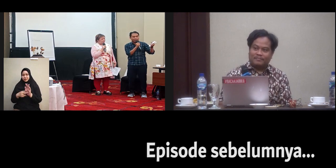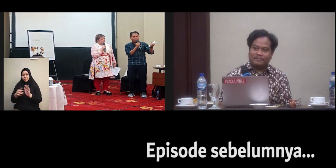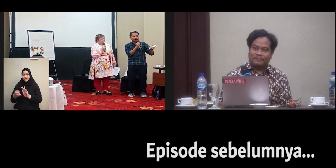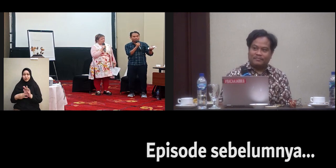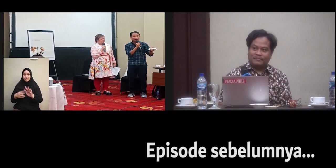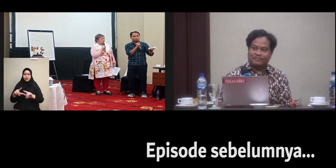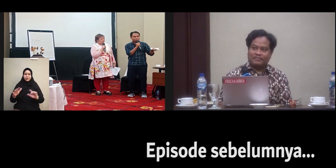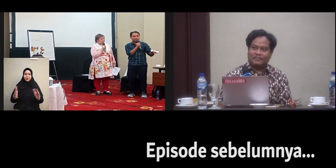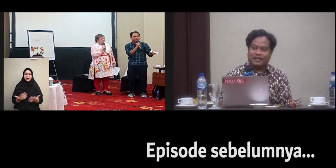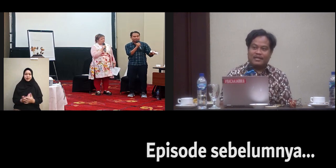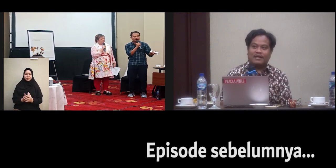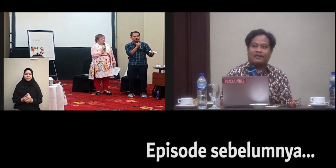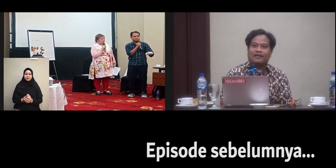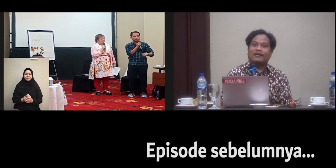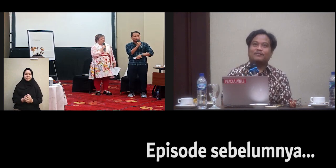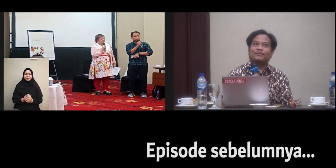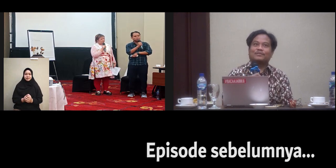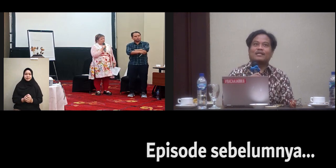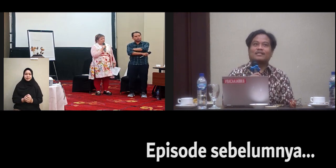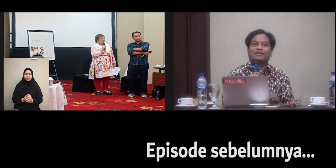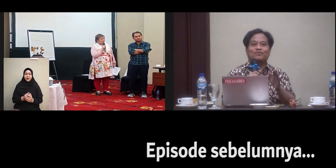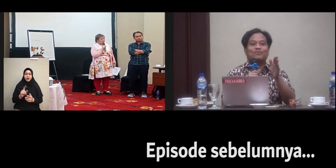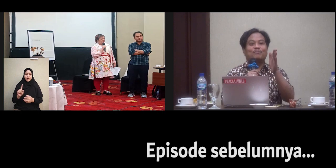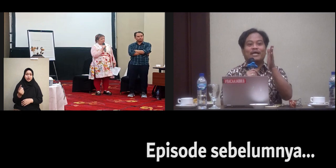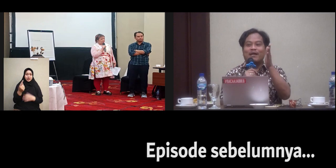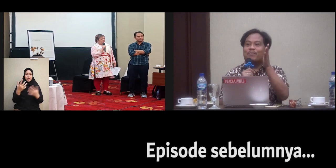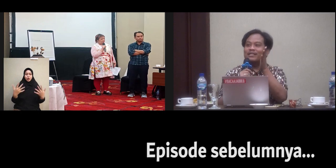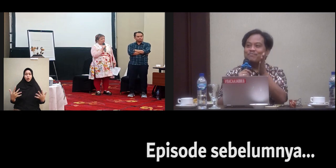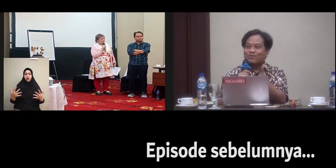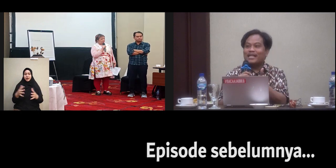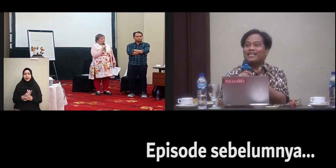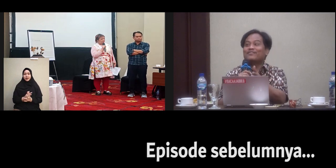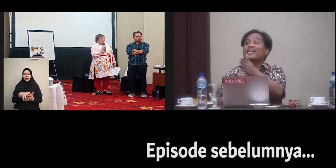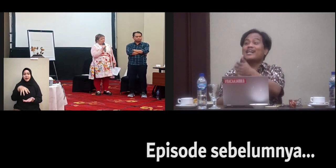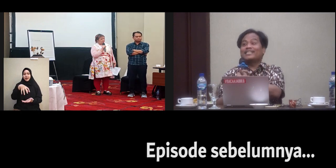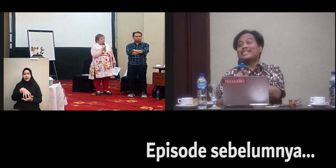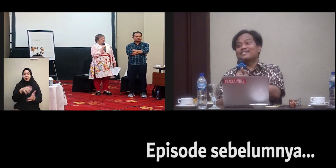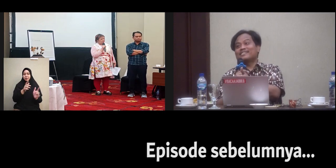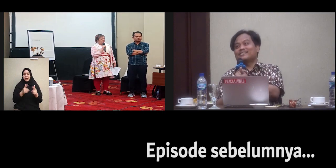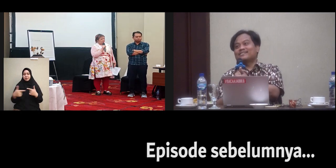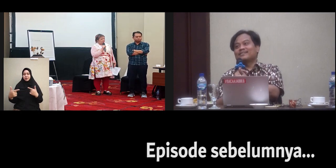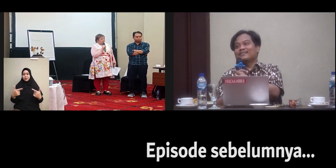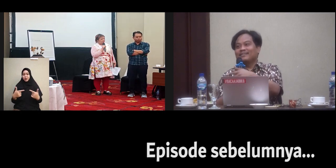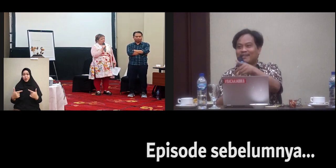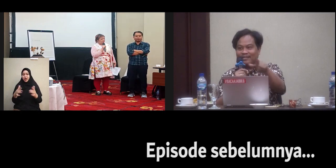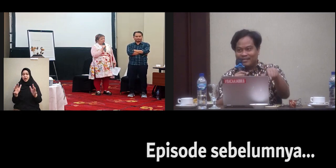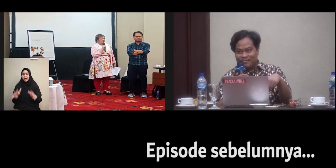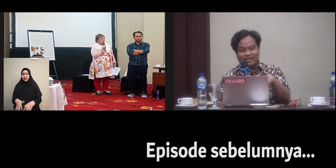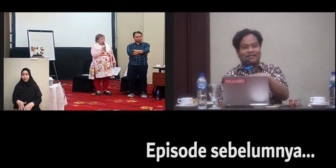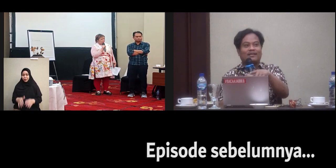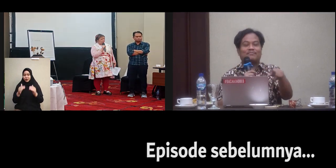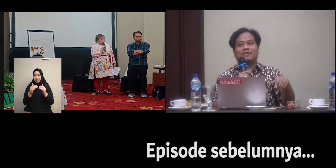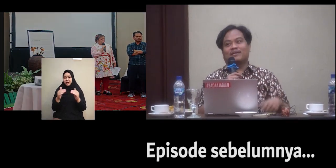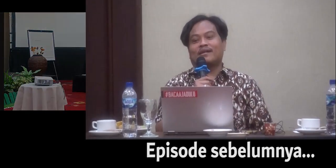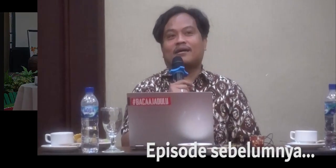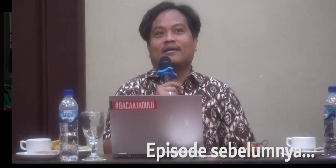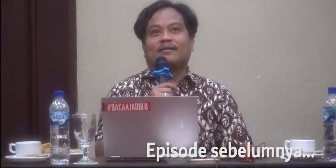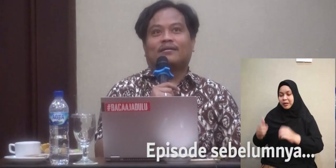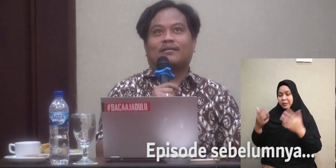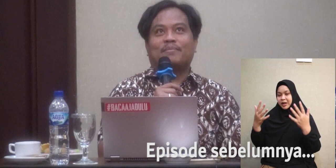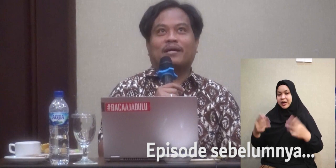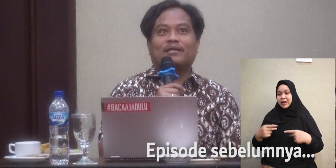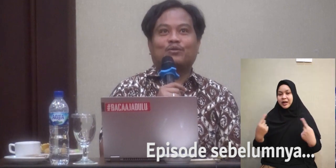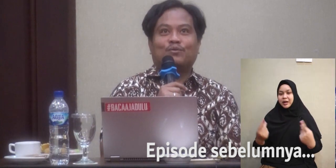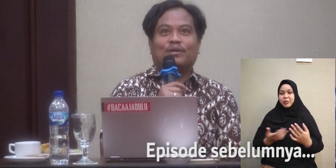aparat penegak hukumnya ya hari ini Nah itu salah satu Medan pertempurannya itu di ranah Justice yang dimana kita ini bergerak